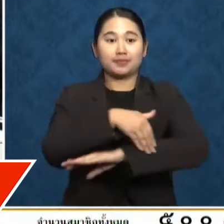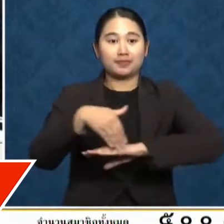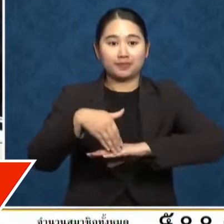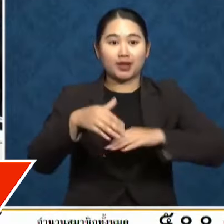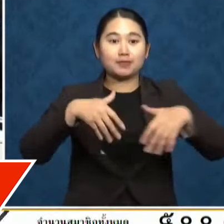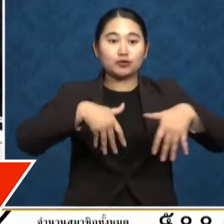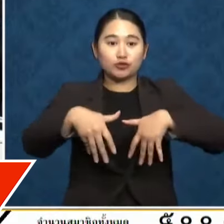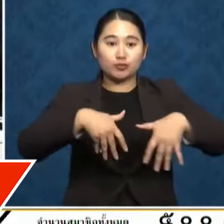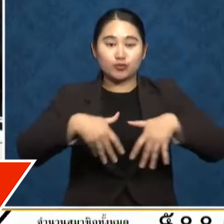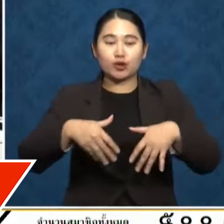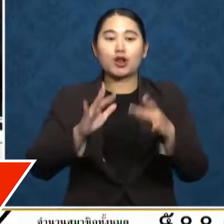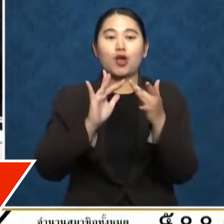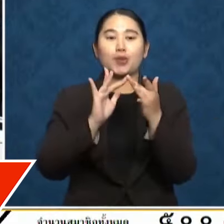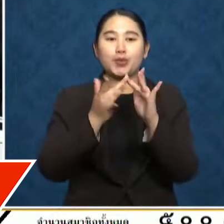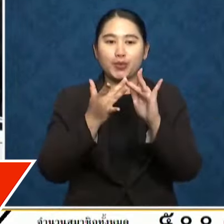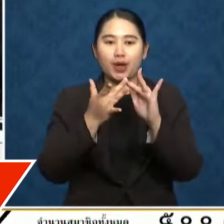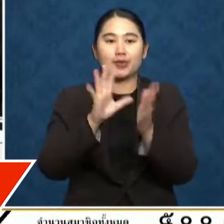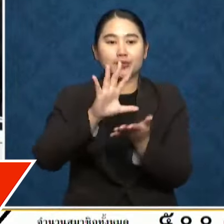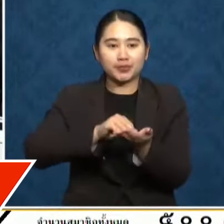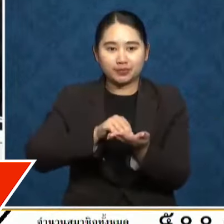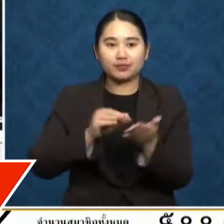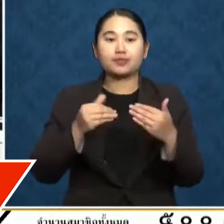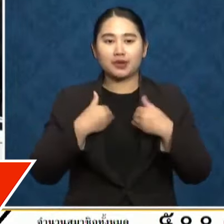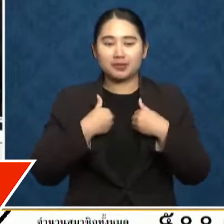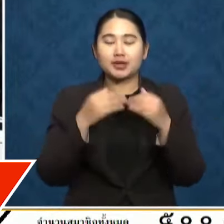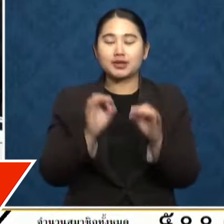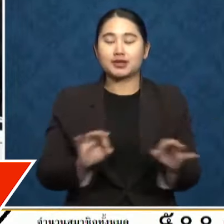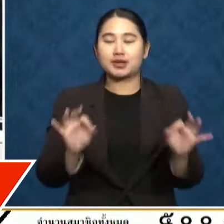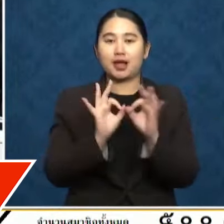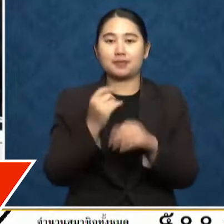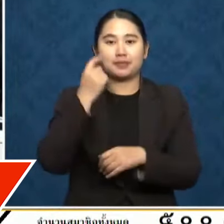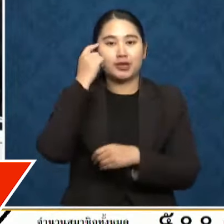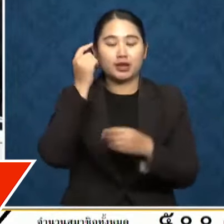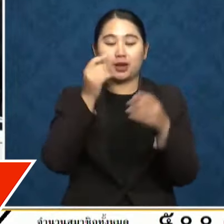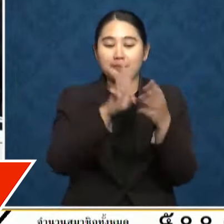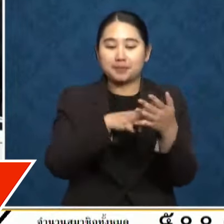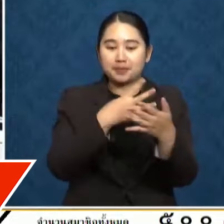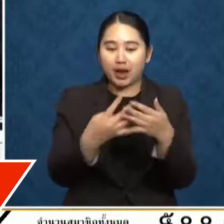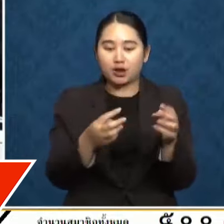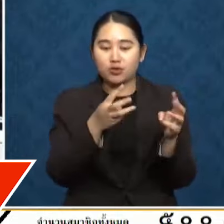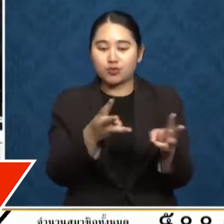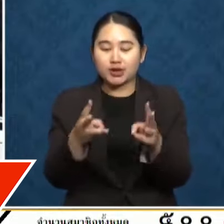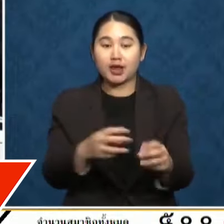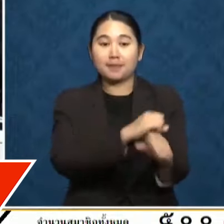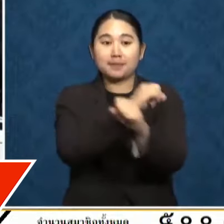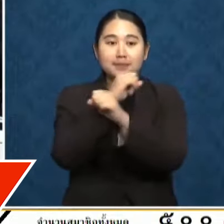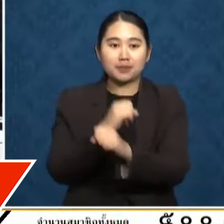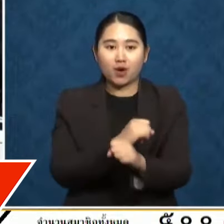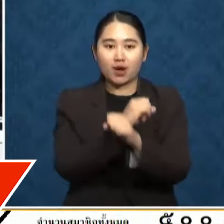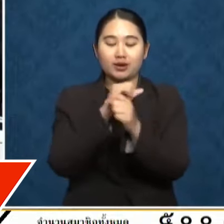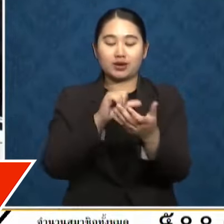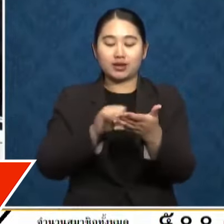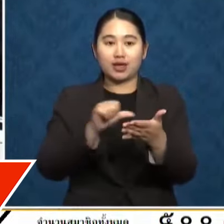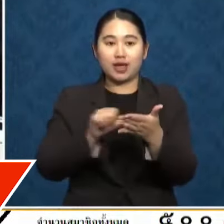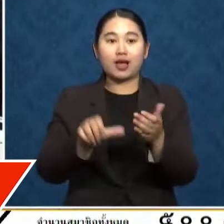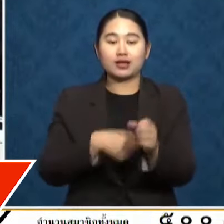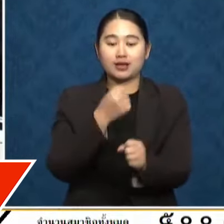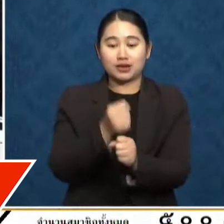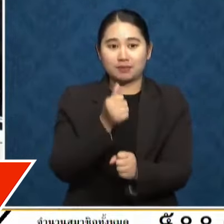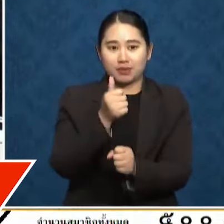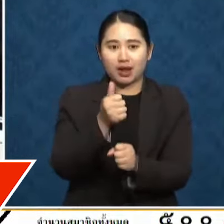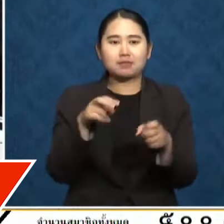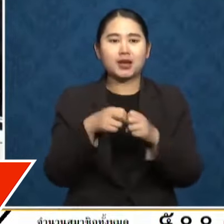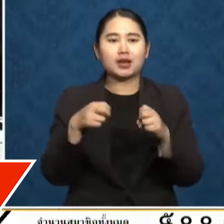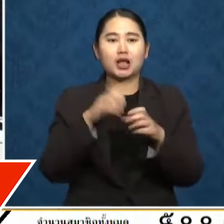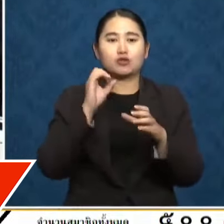เป็ระบบออนไนแล้วสิงเห่านี้เรานาจะหากลใก่ที่จะป่องกันแ้ไขไม่ให้เกิดข้อบุค